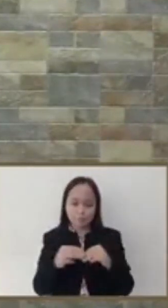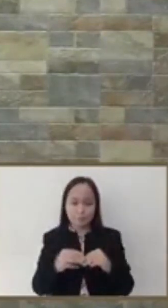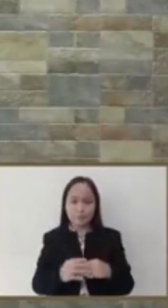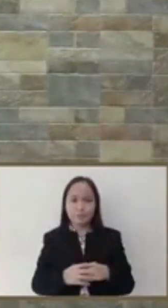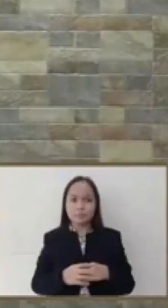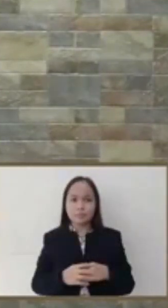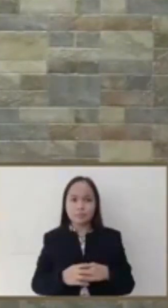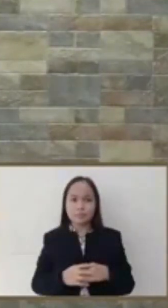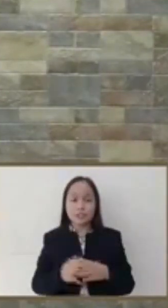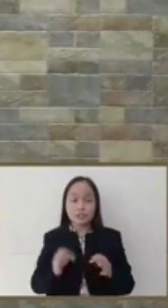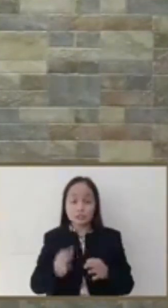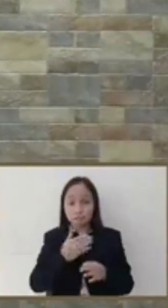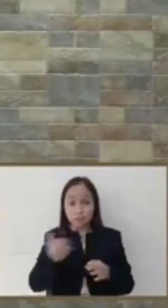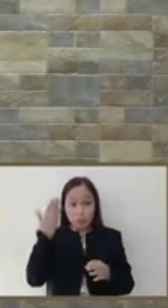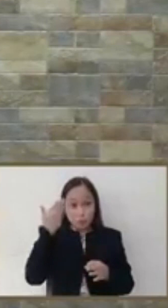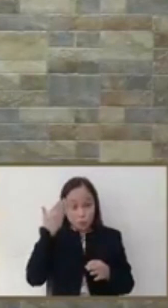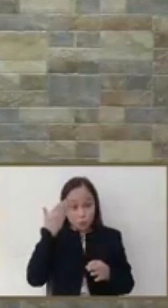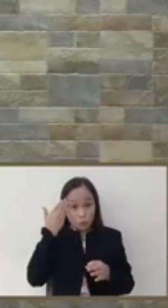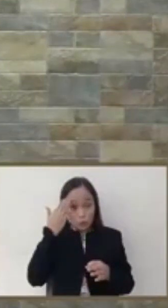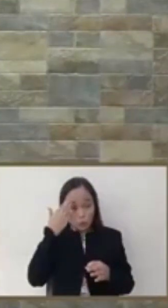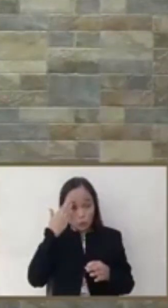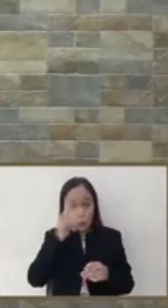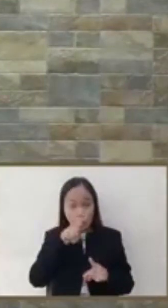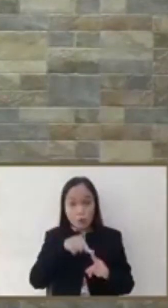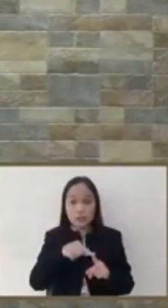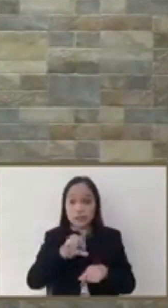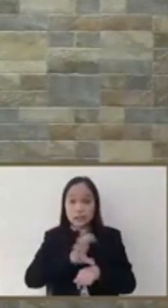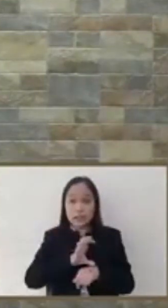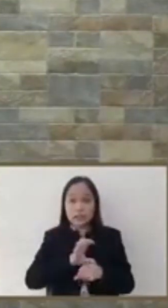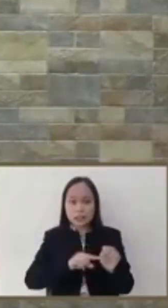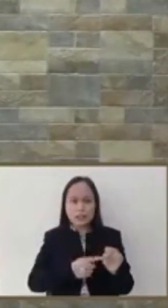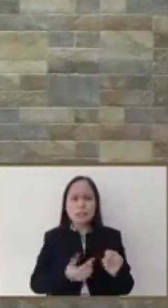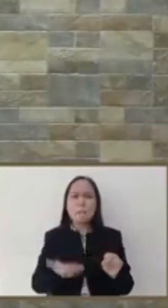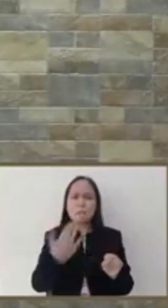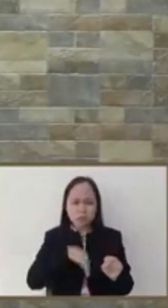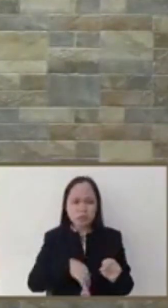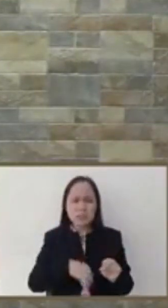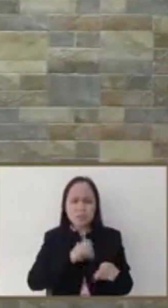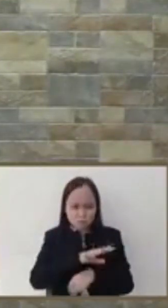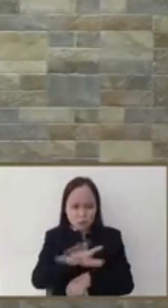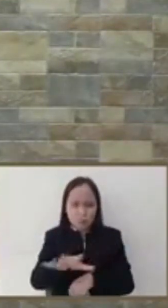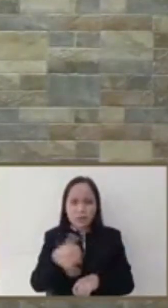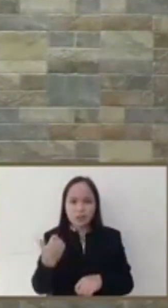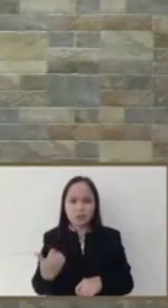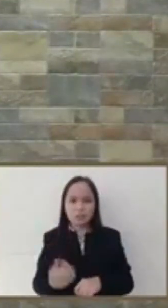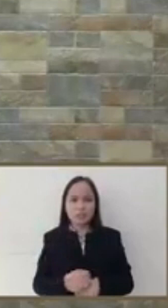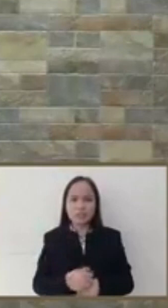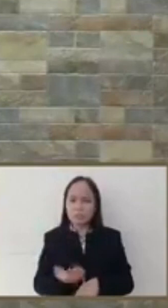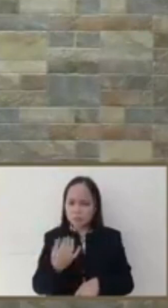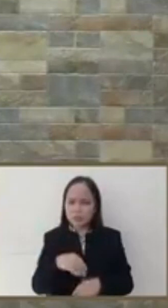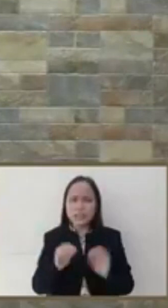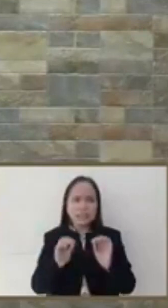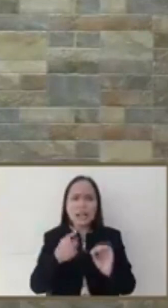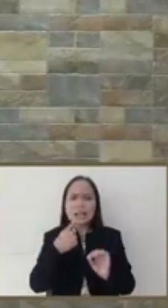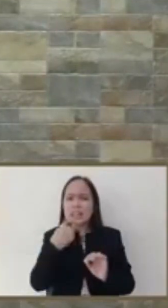Kung alam ninyo kung paano nagsimula ang gawain nito, come on, come on. Influence others. Tell